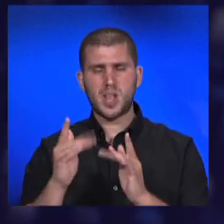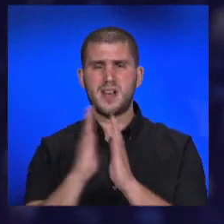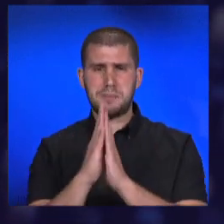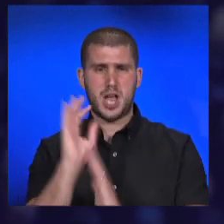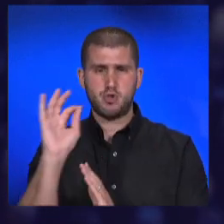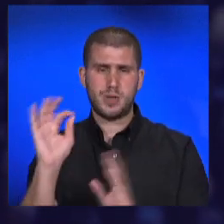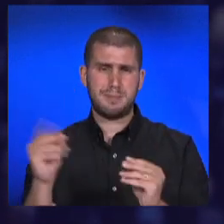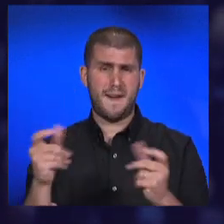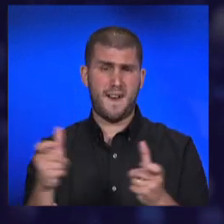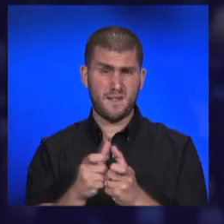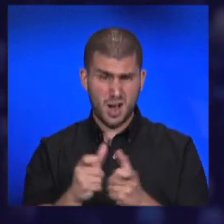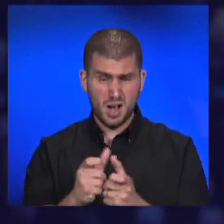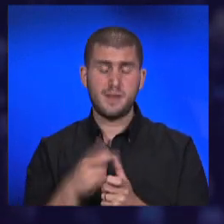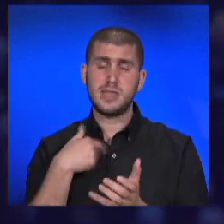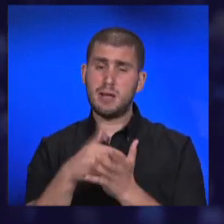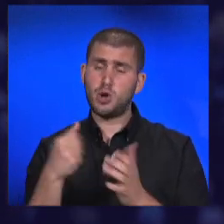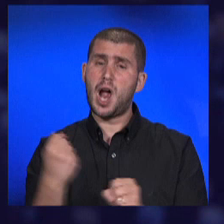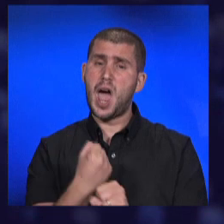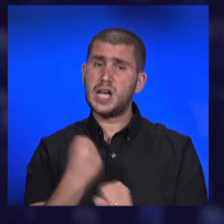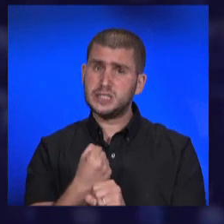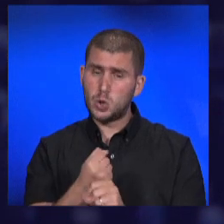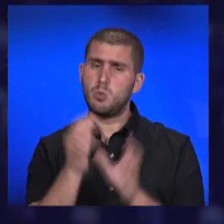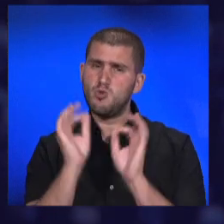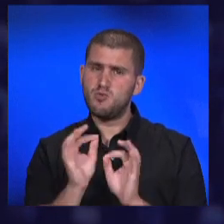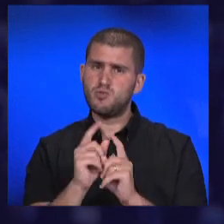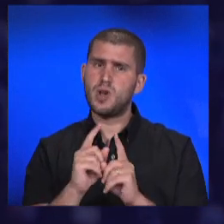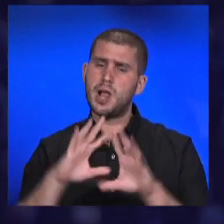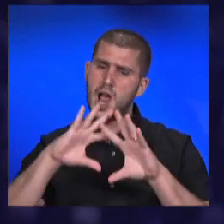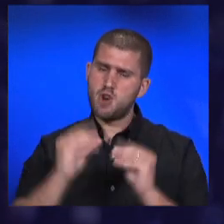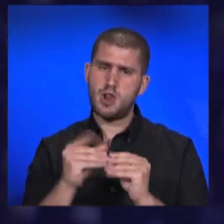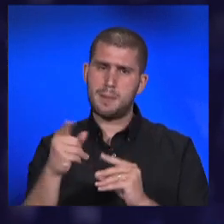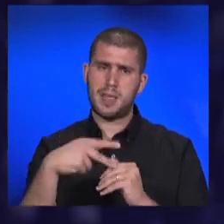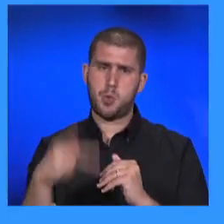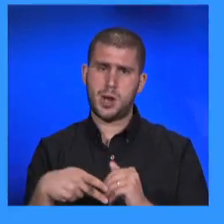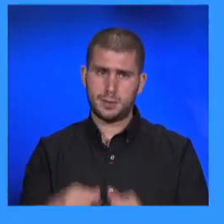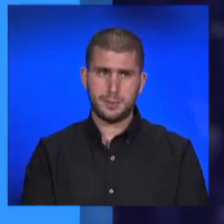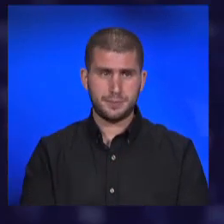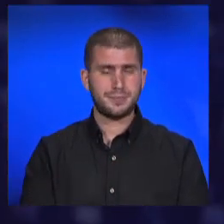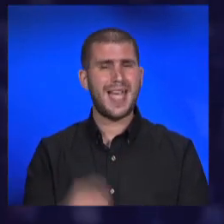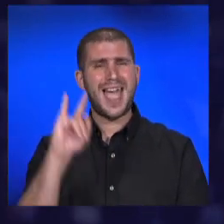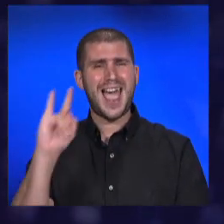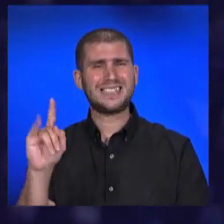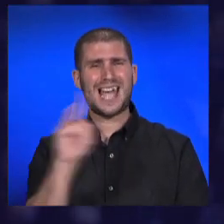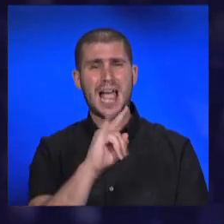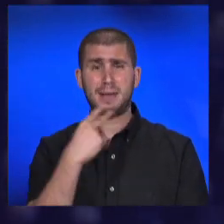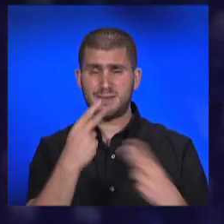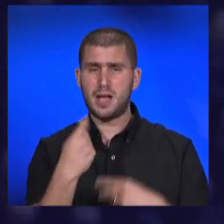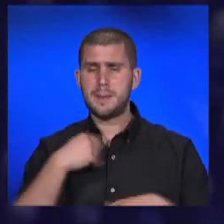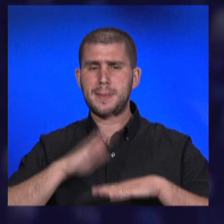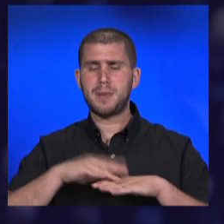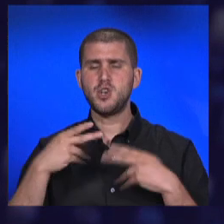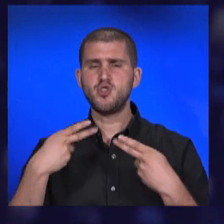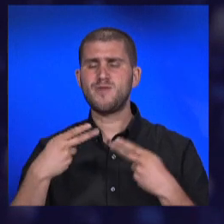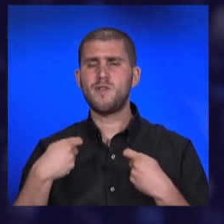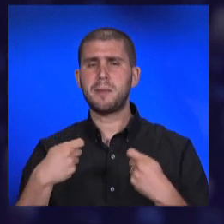שלהם מול החברה, והמשיך לעשות זאת כדי להביא לשלמות הפרויקט. מטעם חזי חיים נמסר, אני מתמחה בשיווק